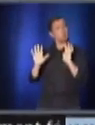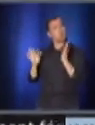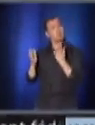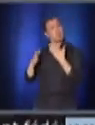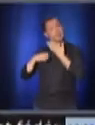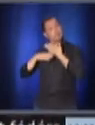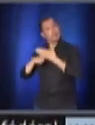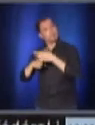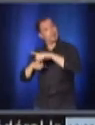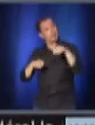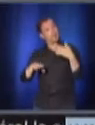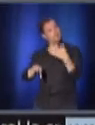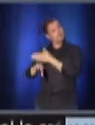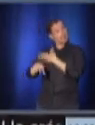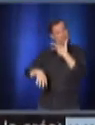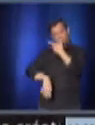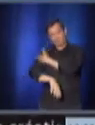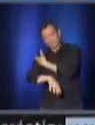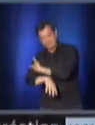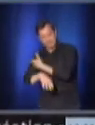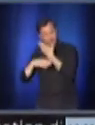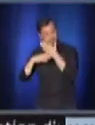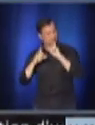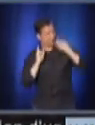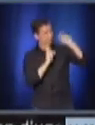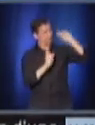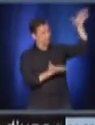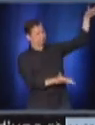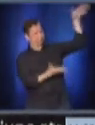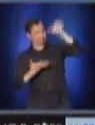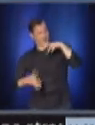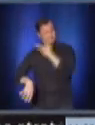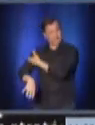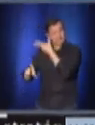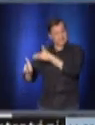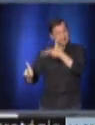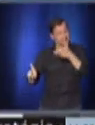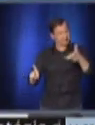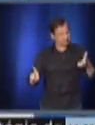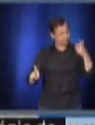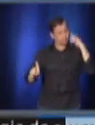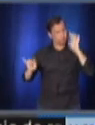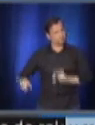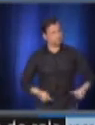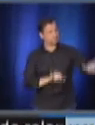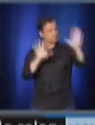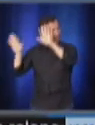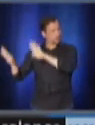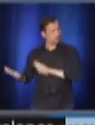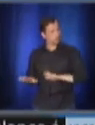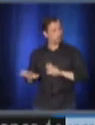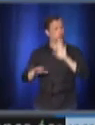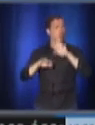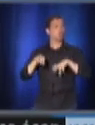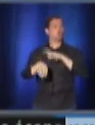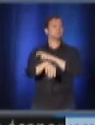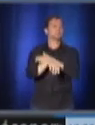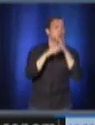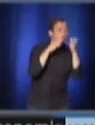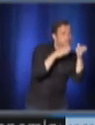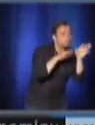l'intention d'acheter plus de doses de vaccins? Est-ce qu'on pense à une vaccination universelle plutôt que de vacciner seulement que des groupes ciblés? Il y a des experts qui le demandent.